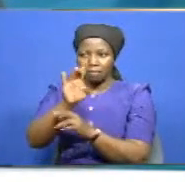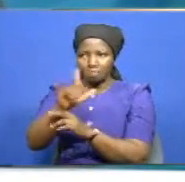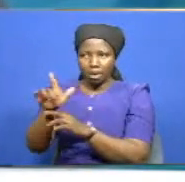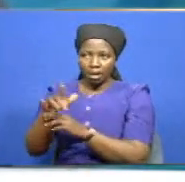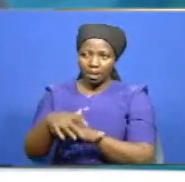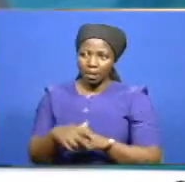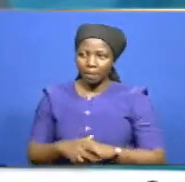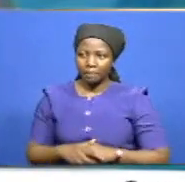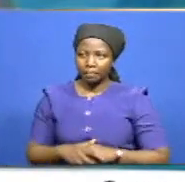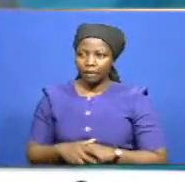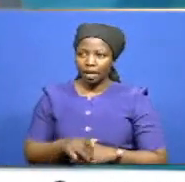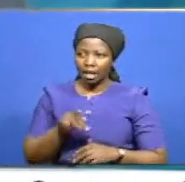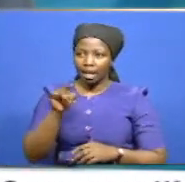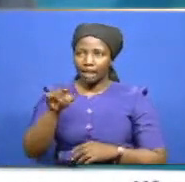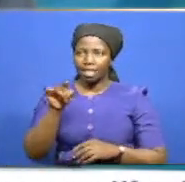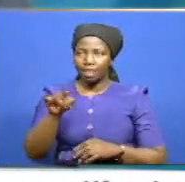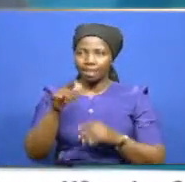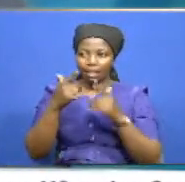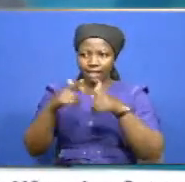hii lugha tunasema